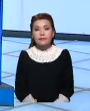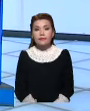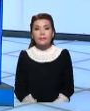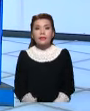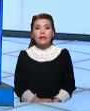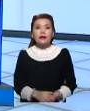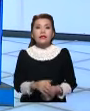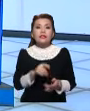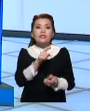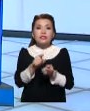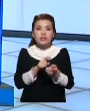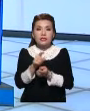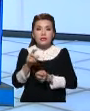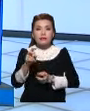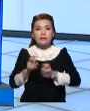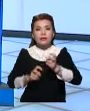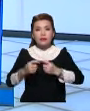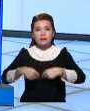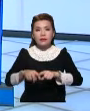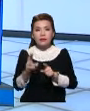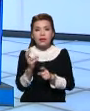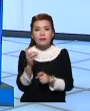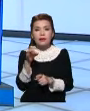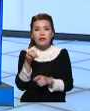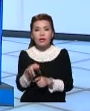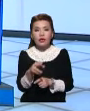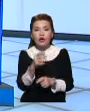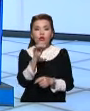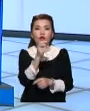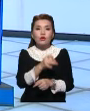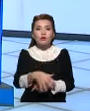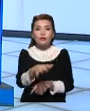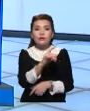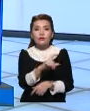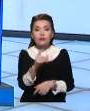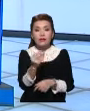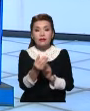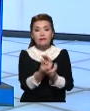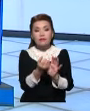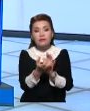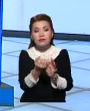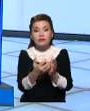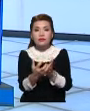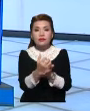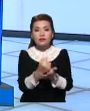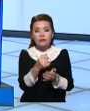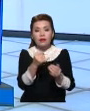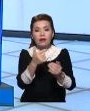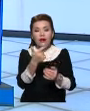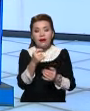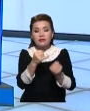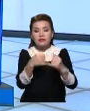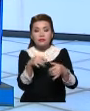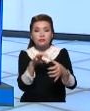Сотрудники ижевско-казганского филиала «Кастрансгаз Аймак» вымогали у улутауских сельчан деньги за беспрепятственное подключение газа и